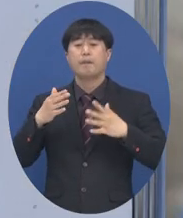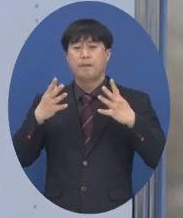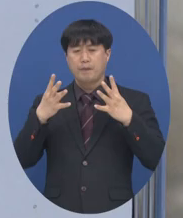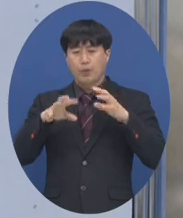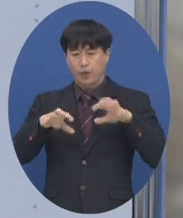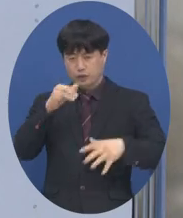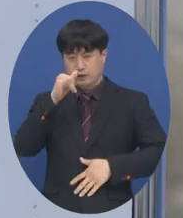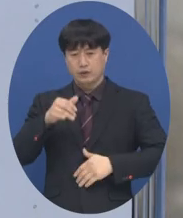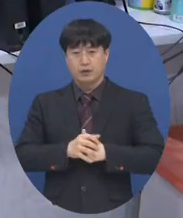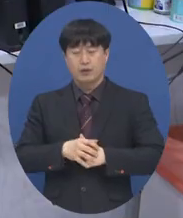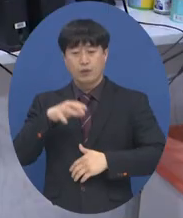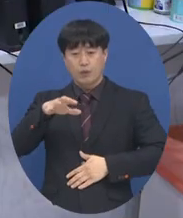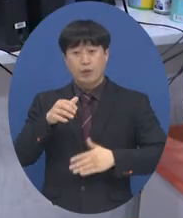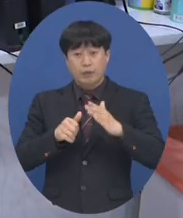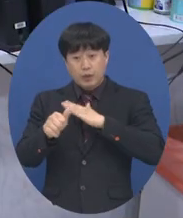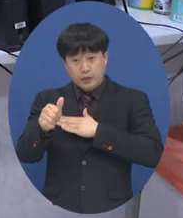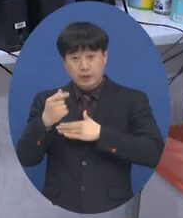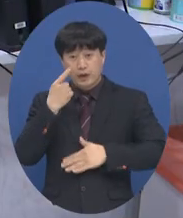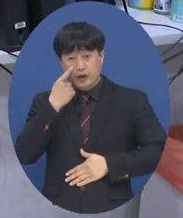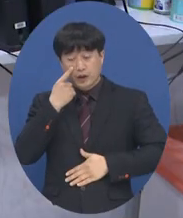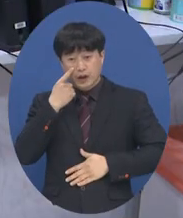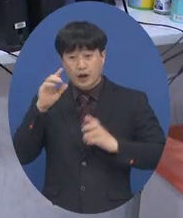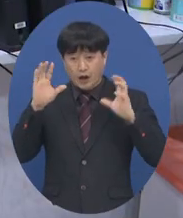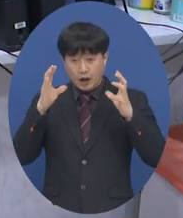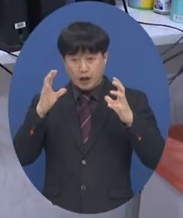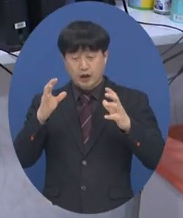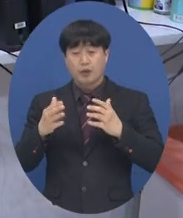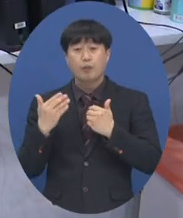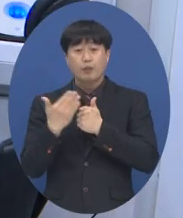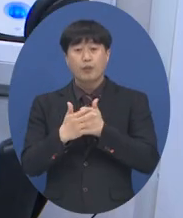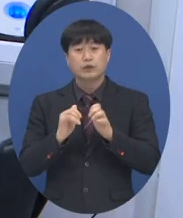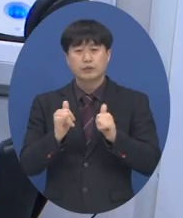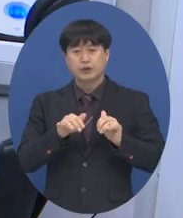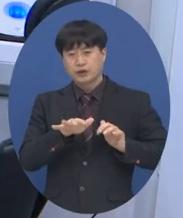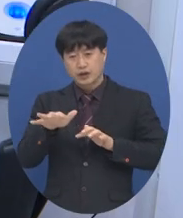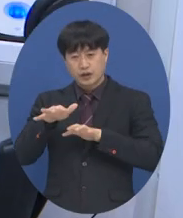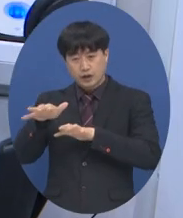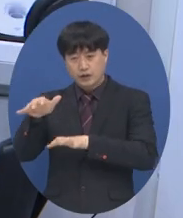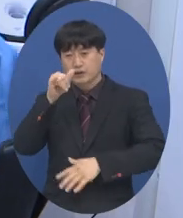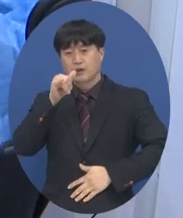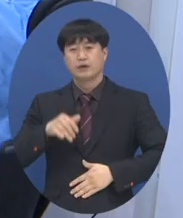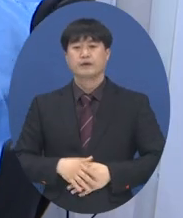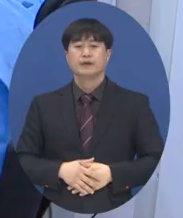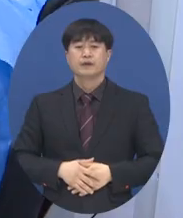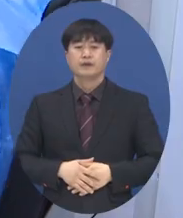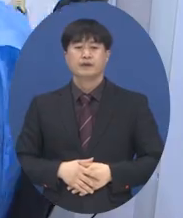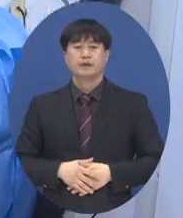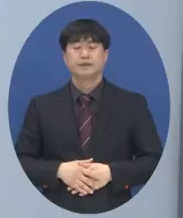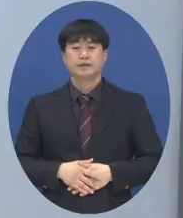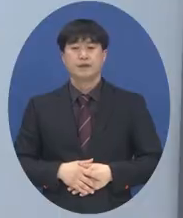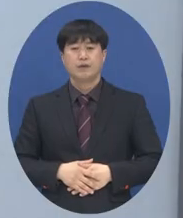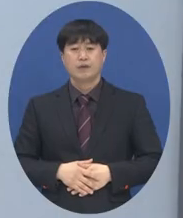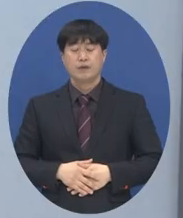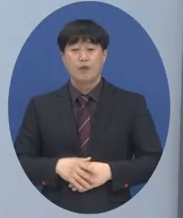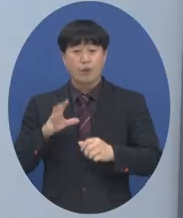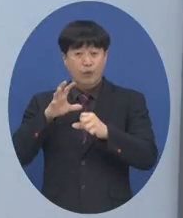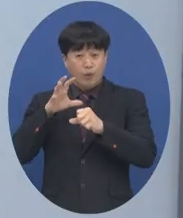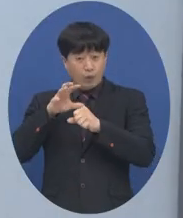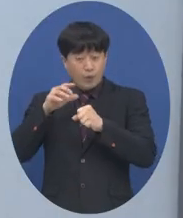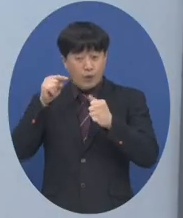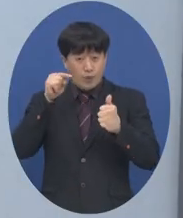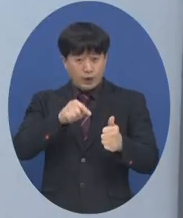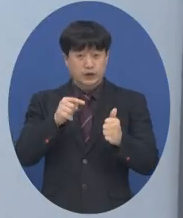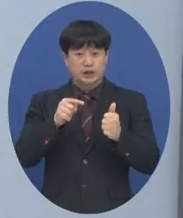있습니다. 현장을 가봤는데 소아 환자와 보호자들의 발길이 계속해서 이어지고 있습니다. 코로나에 확진된